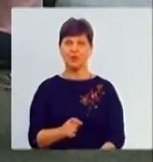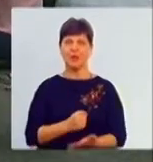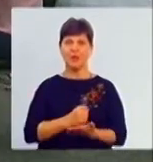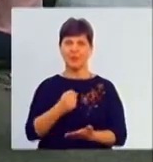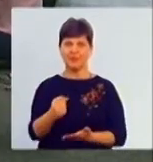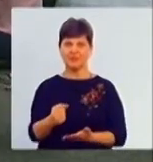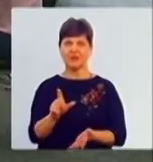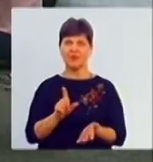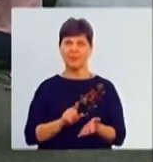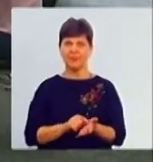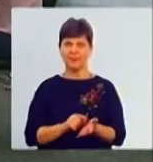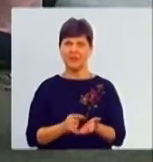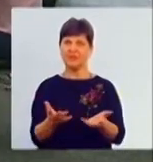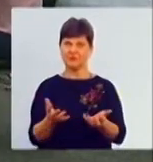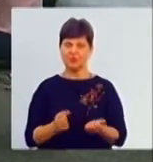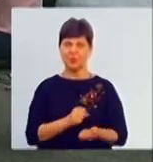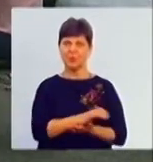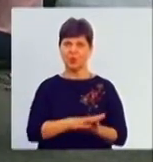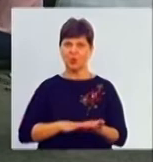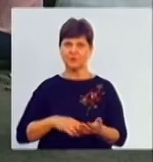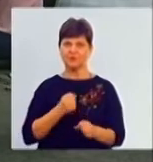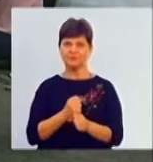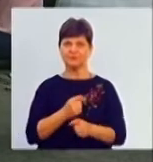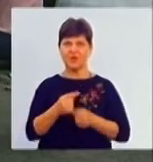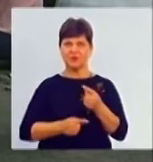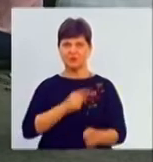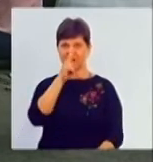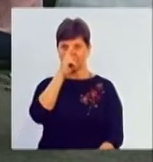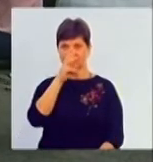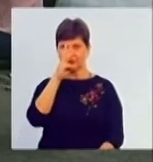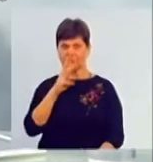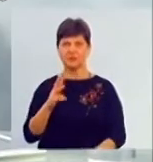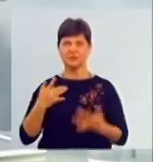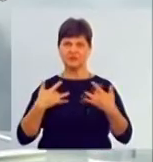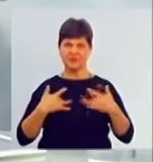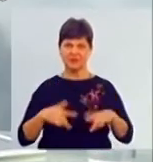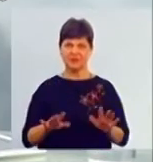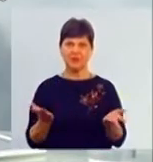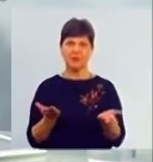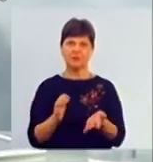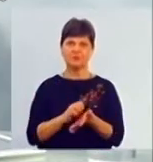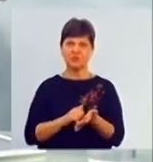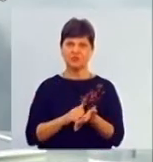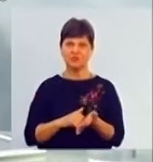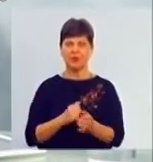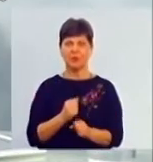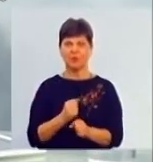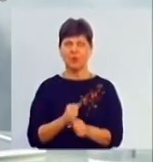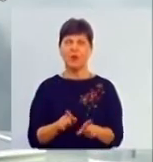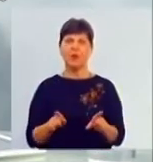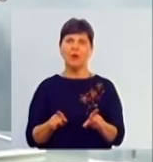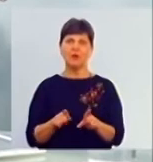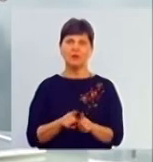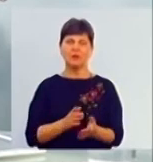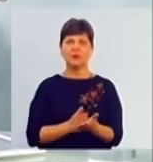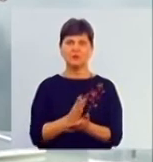призначившись пенсію, продовжувала працювати і через 2-3 місяці залишила роботу з якихось причин, такий стаж